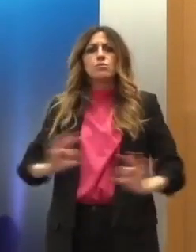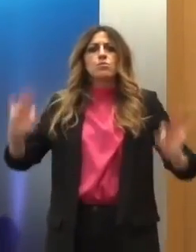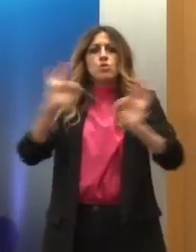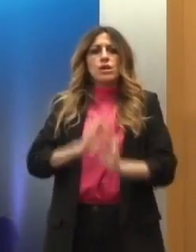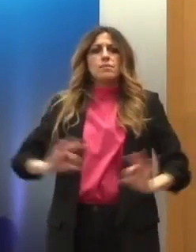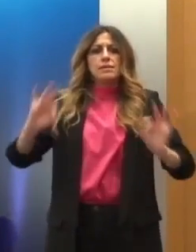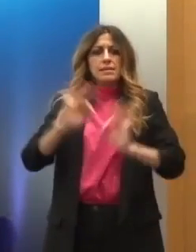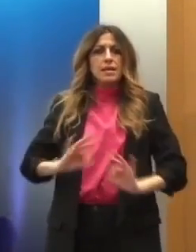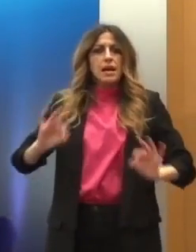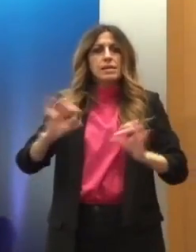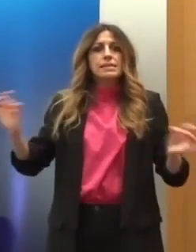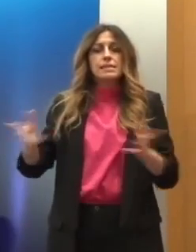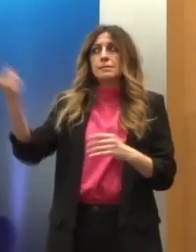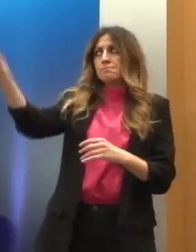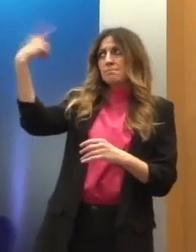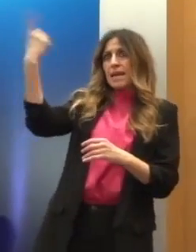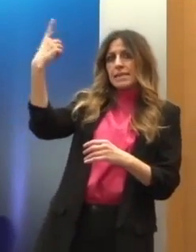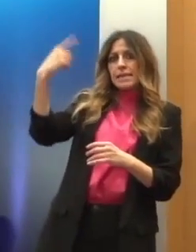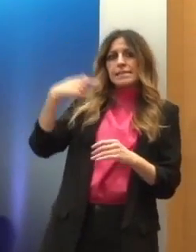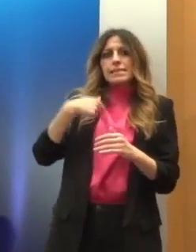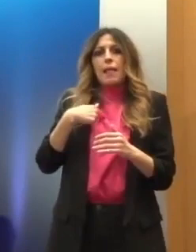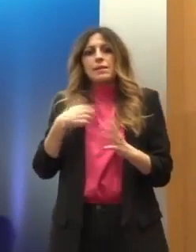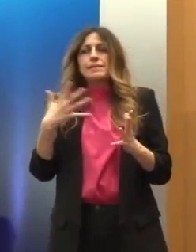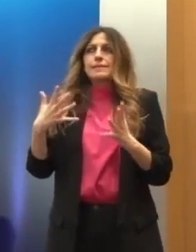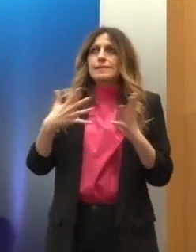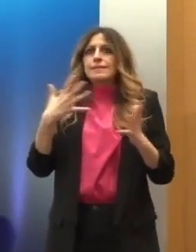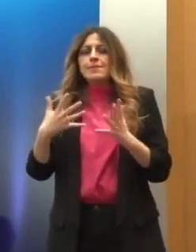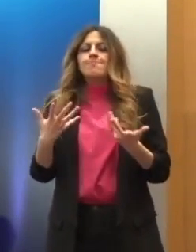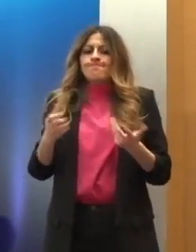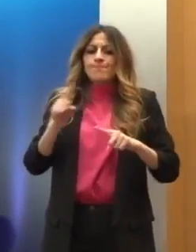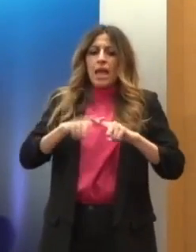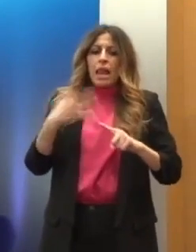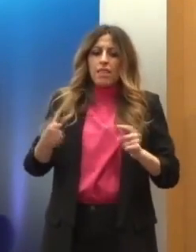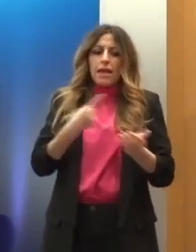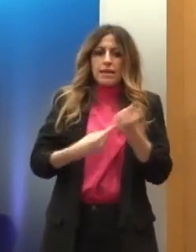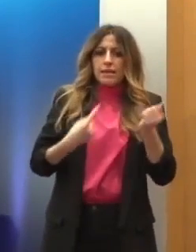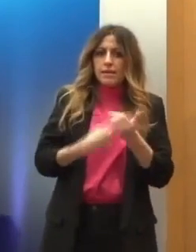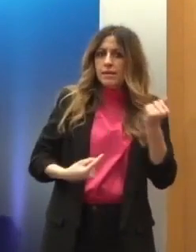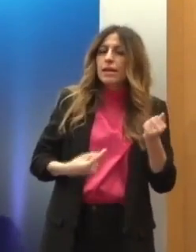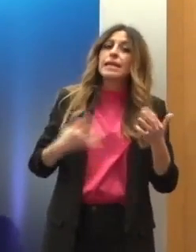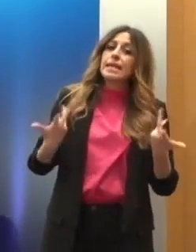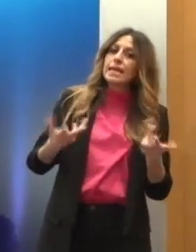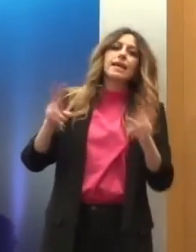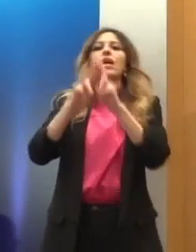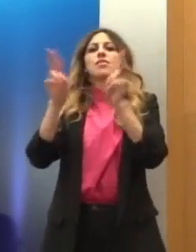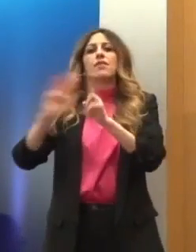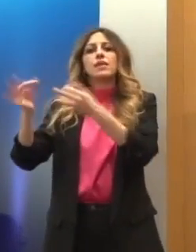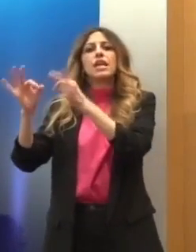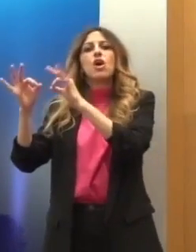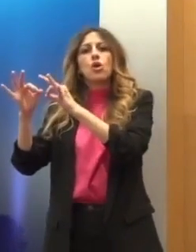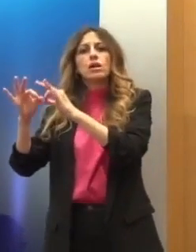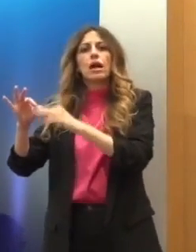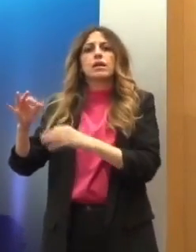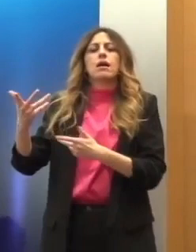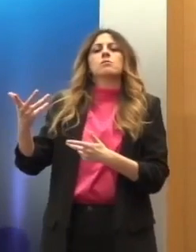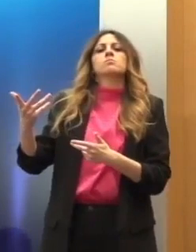θέση ως χώρα όταν αναδεικνύουν τις αδυναμίες και τα κενά μας, μας εκνευρίζουν όταν τα διεθνή όργανα δεν αντιλαμβάνονται τους περιορισμούς